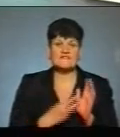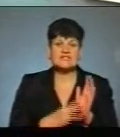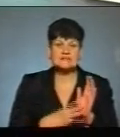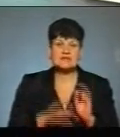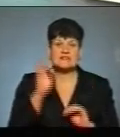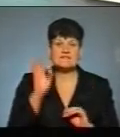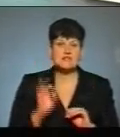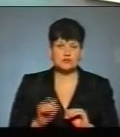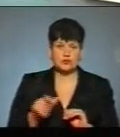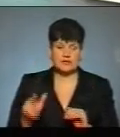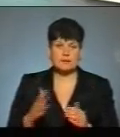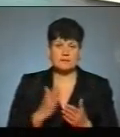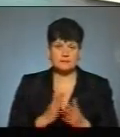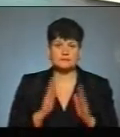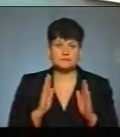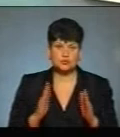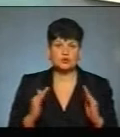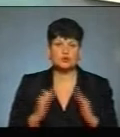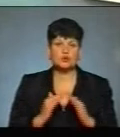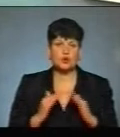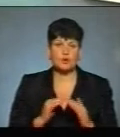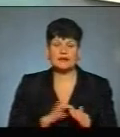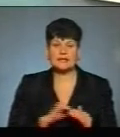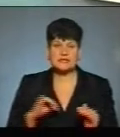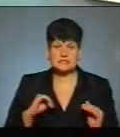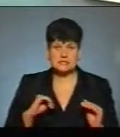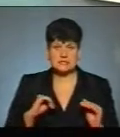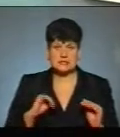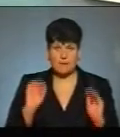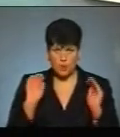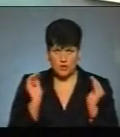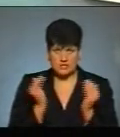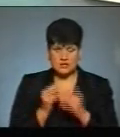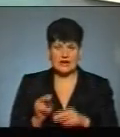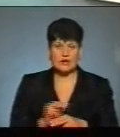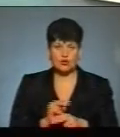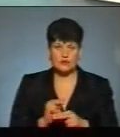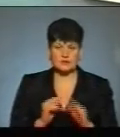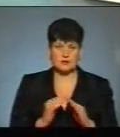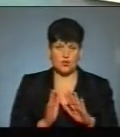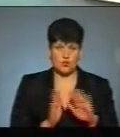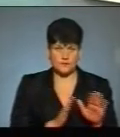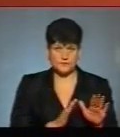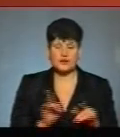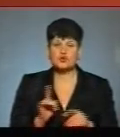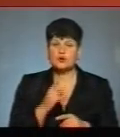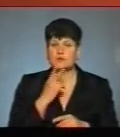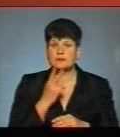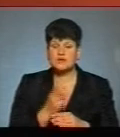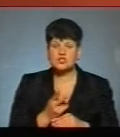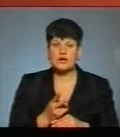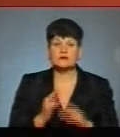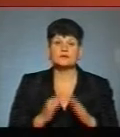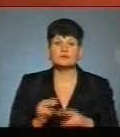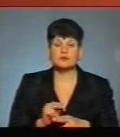80% пацієнтів мають перебувати вдома на самоізоляції і лікуватися амбулаторно. Що передбачає амбулаторне